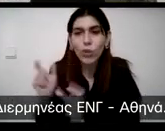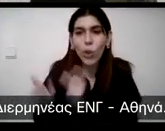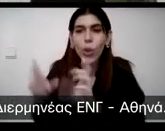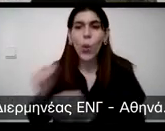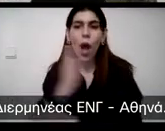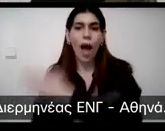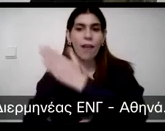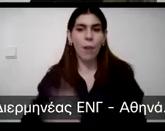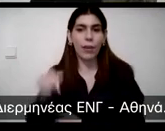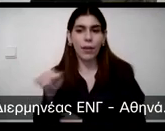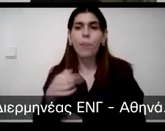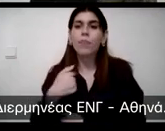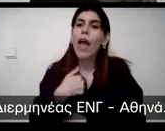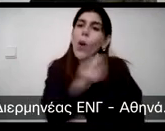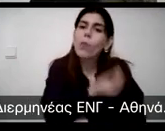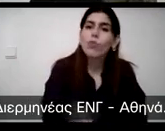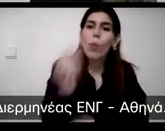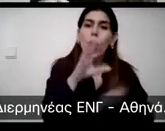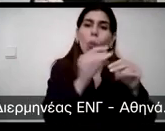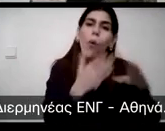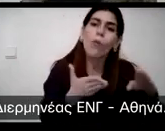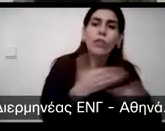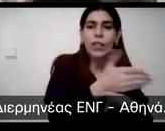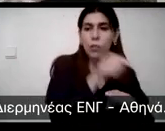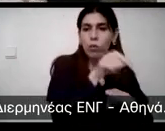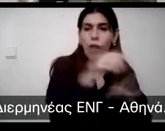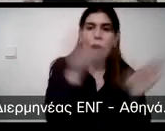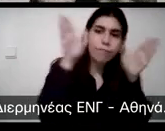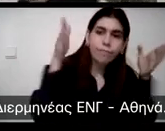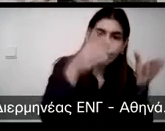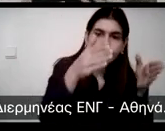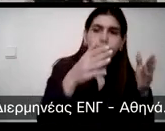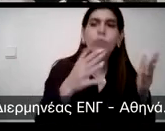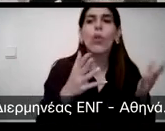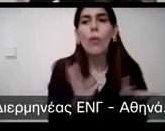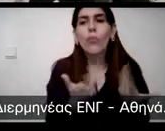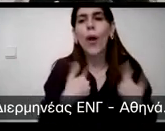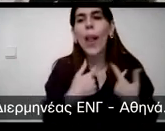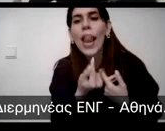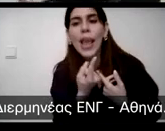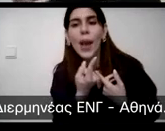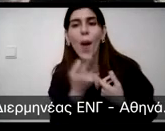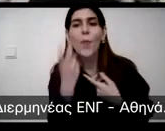Εγώ ασχολούμαι κυρίως με την προσβασιμότητα. Οπότε έχω συνδέσει λίγο τις